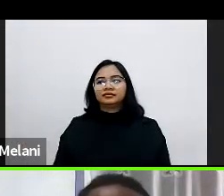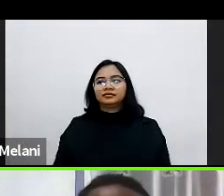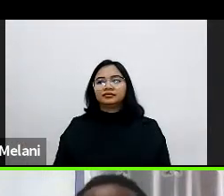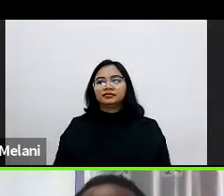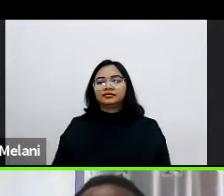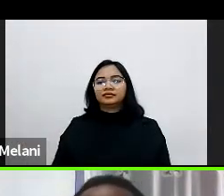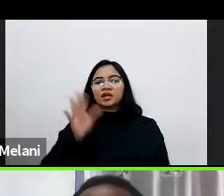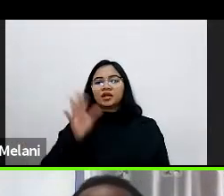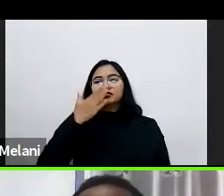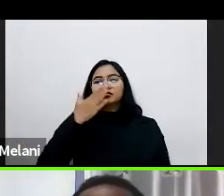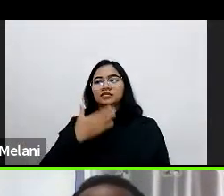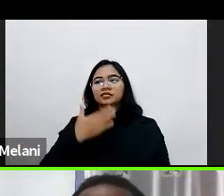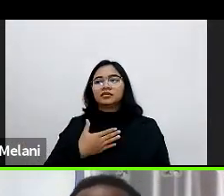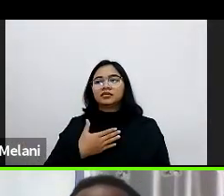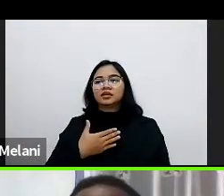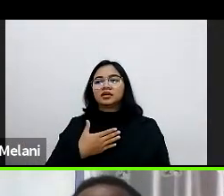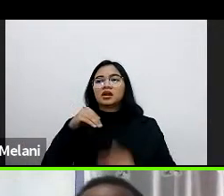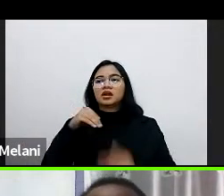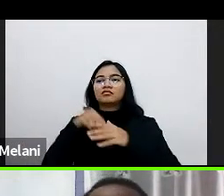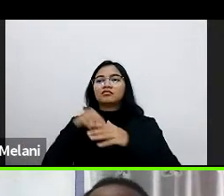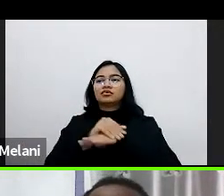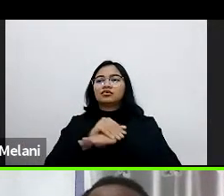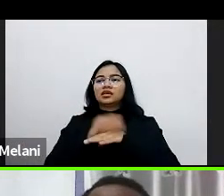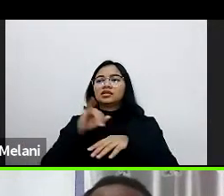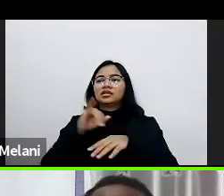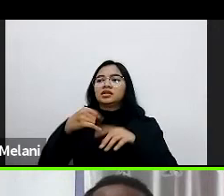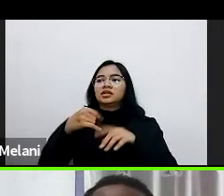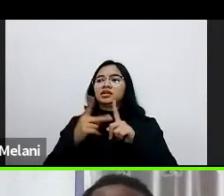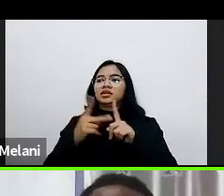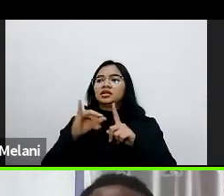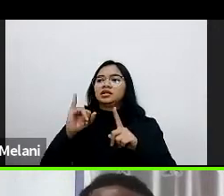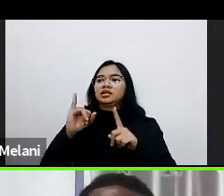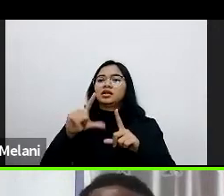mereka, menjadi hilang dengan masuknya